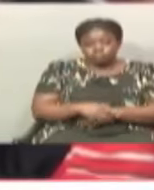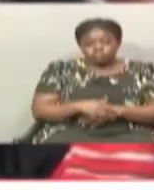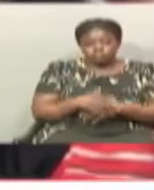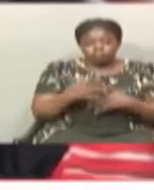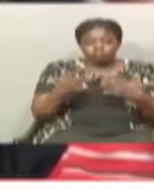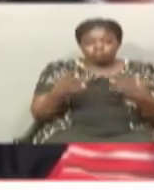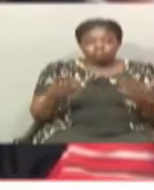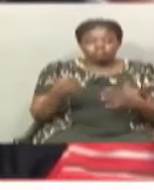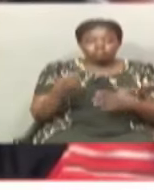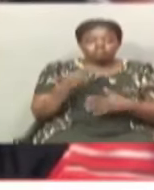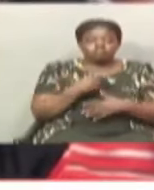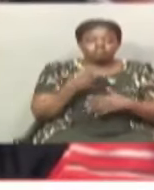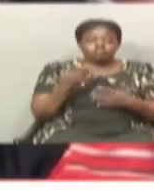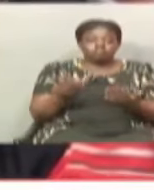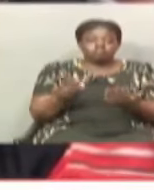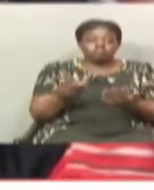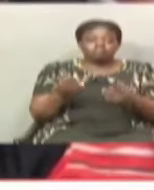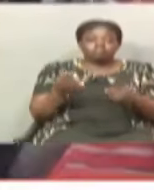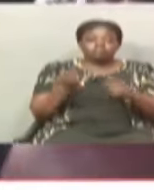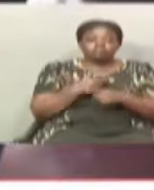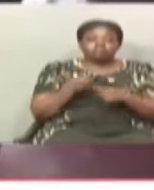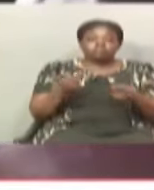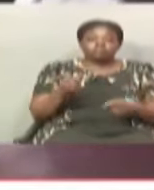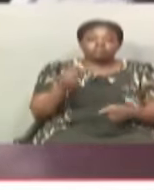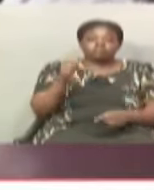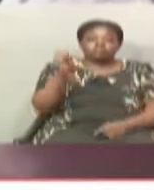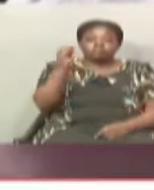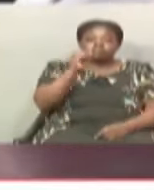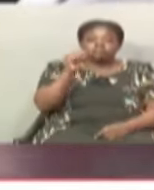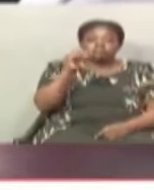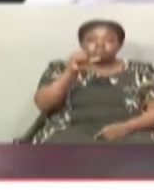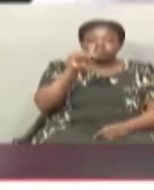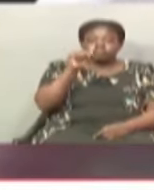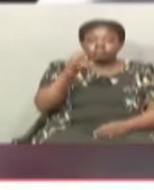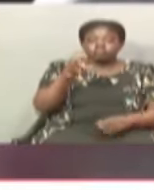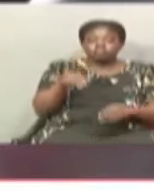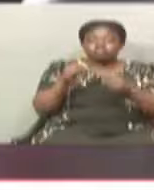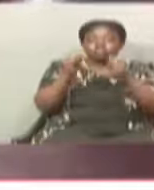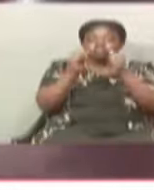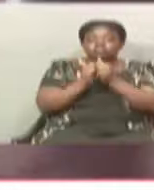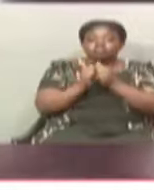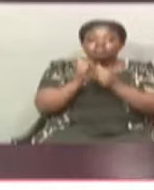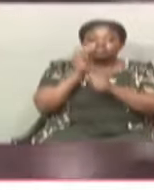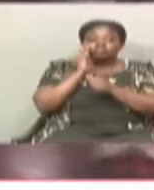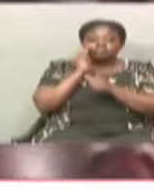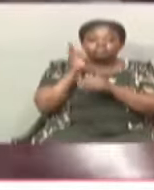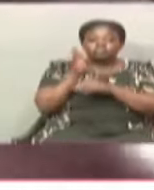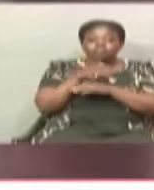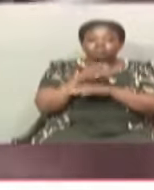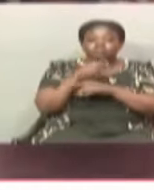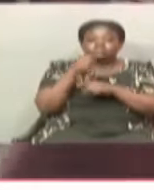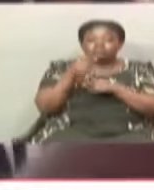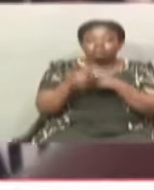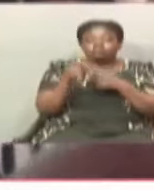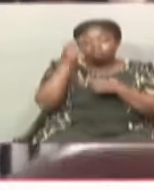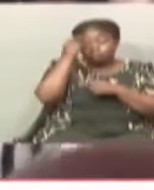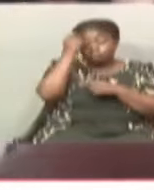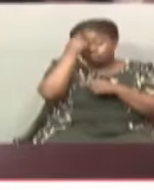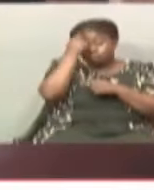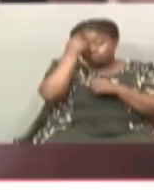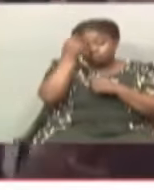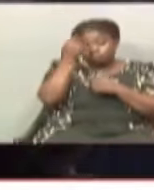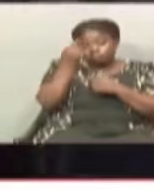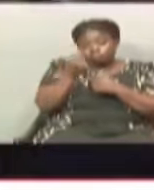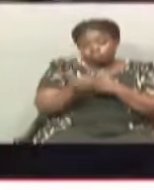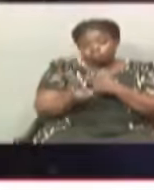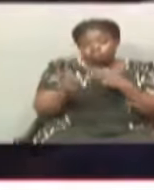Parambagahala yetisama bugo okuva gino sali musali ng'aweereza obukadde 10 ye minisita Kasuli yagenda okulaga gavumenti ya wakati ng'azze